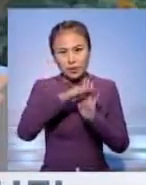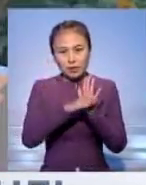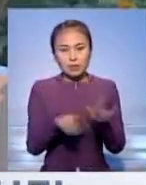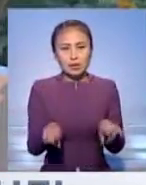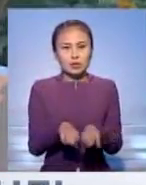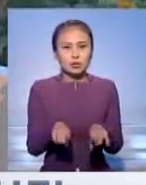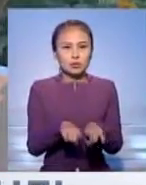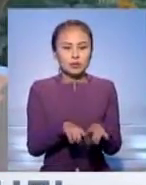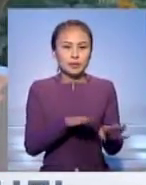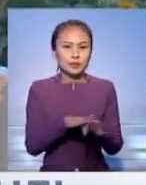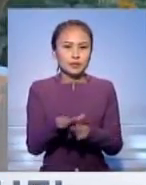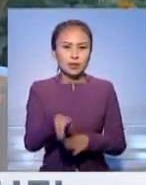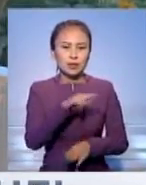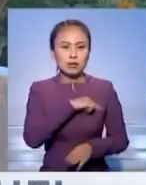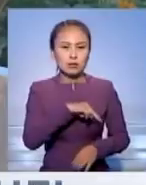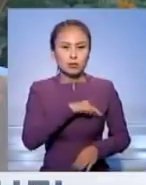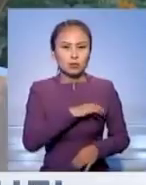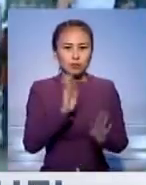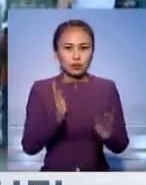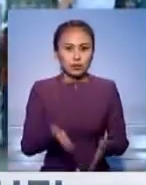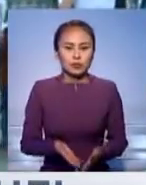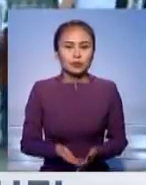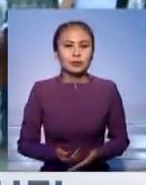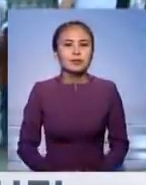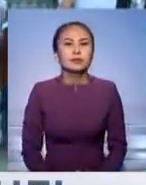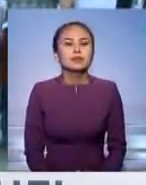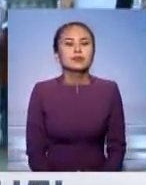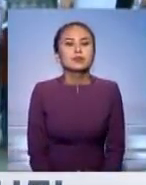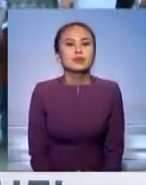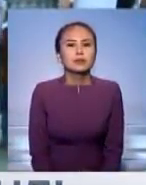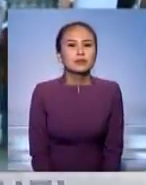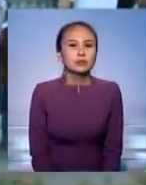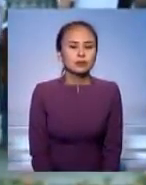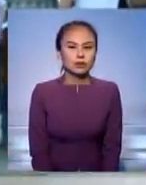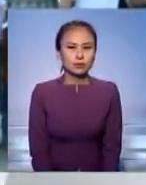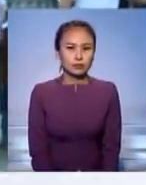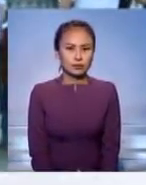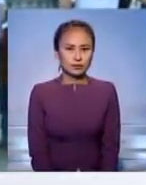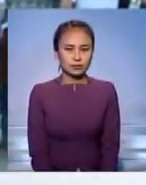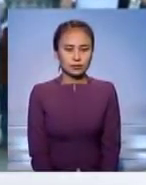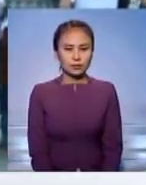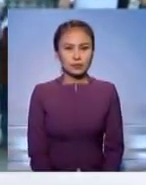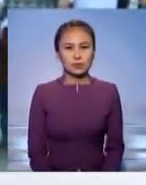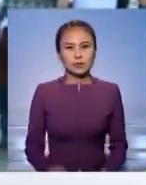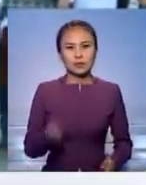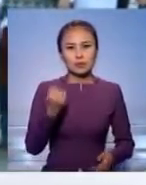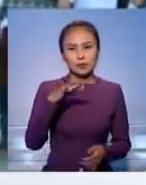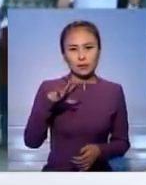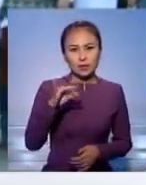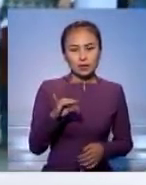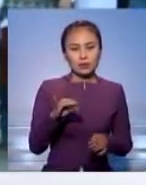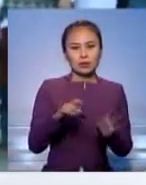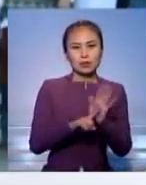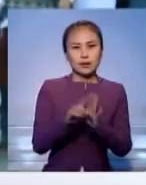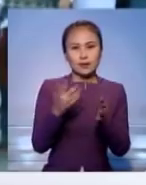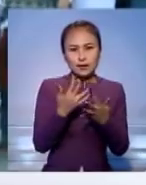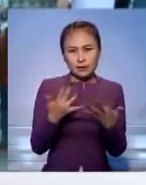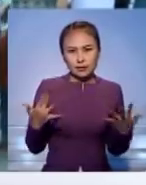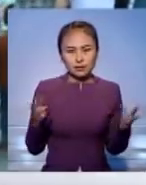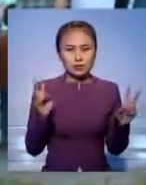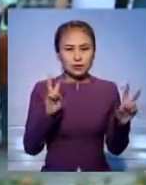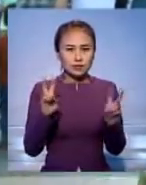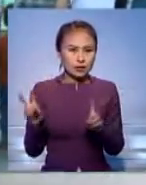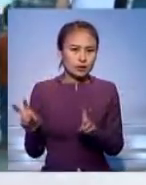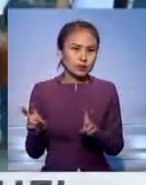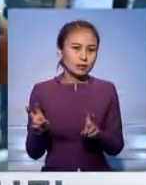бағдарламалардың жүзеге асуына негізделген. Елбасының кеше қойып жатқан цифрландыру IT саласында да қазір белсенділік танытып жатыр.